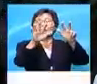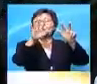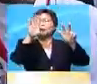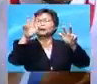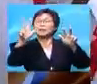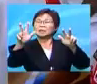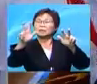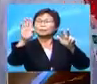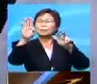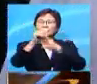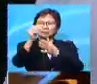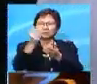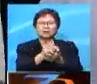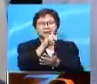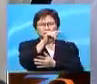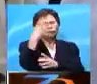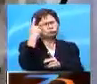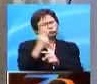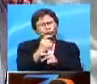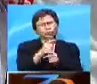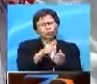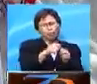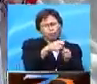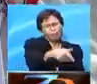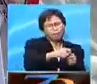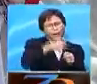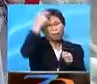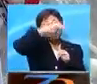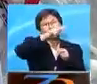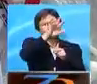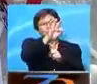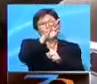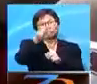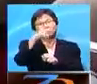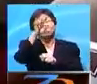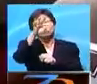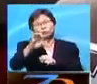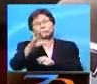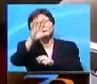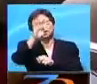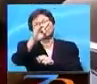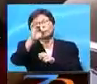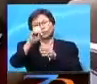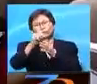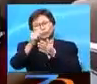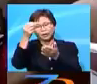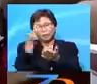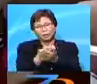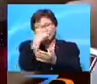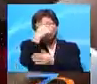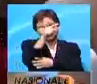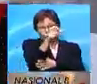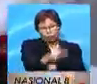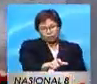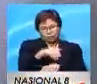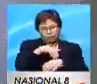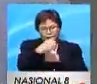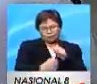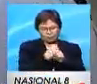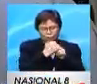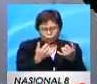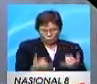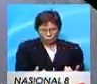bilion th terus mengekalkan bayaran Haji sebanyak r9980 bagi seorang jemaah pada tahun